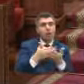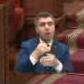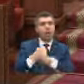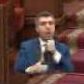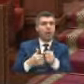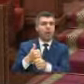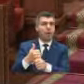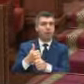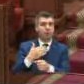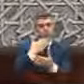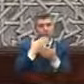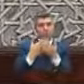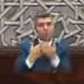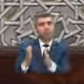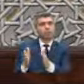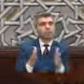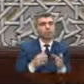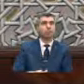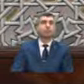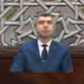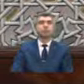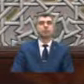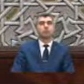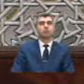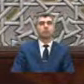شكرا. تعقيب السيد النائب.